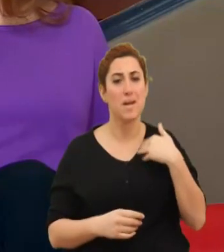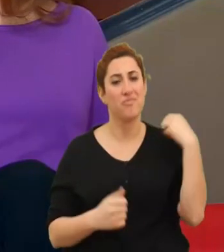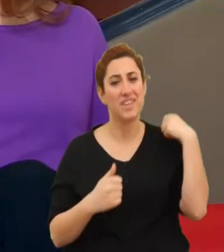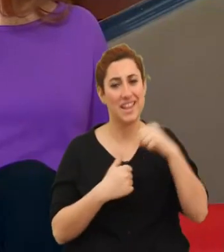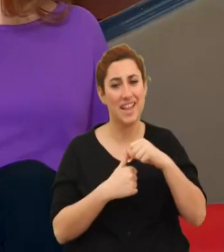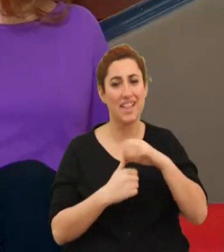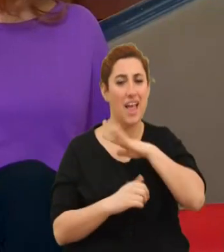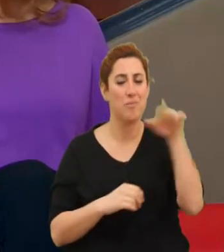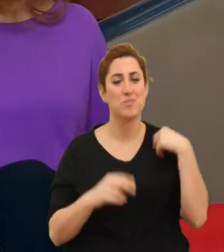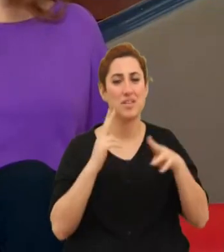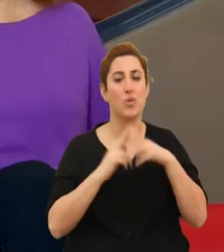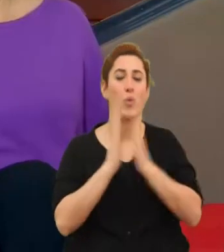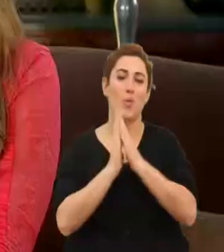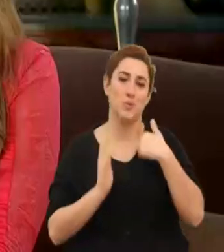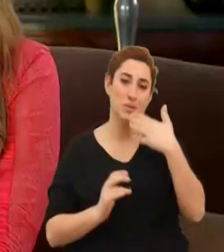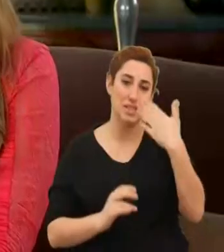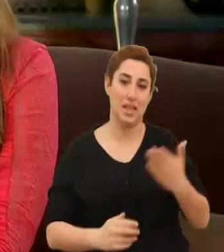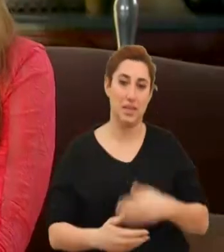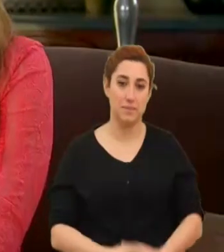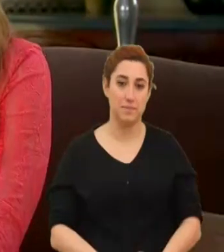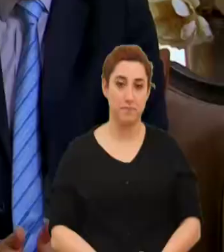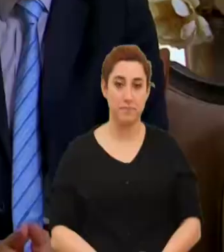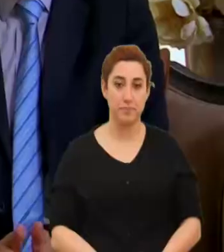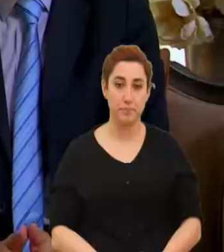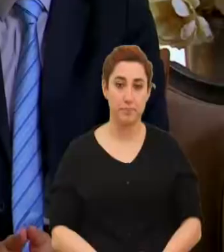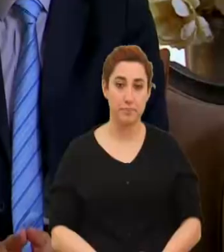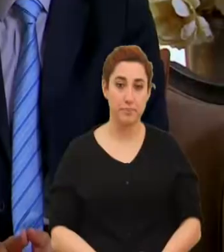Ben gene de hepimizin adına özür dilerim.